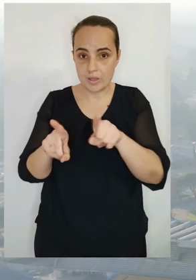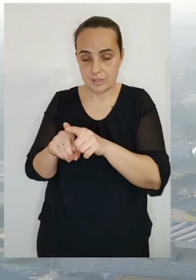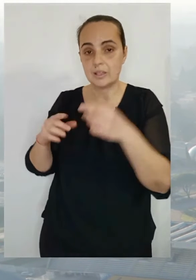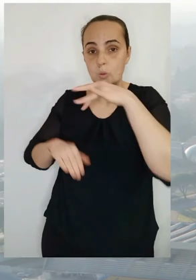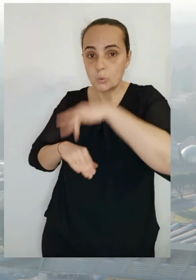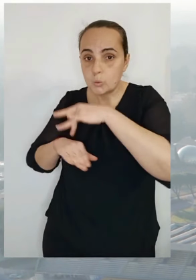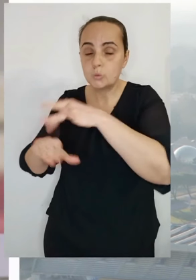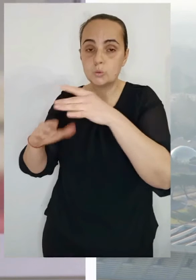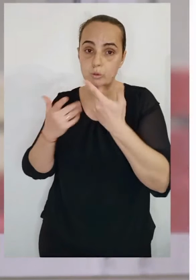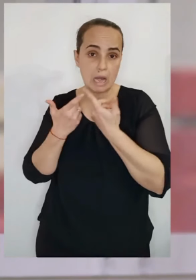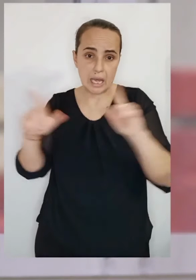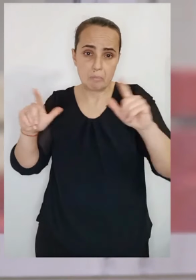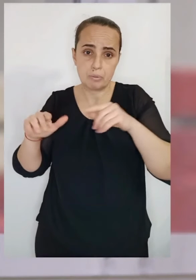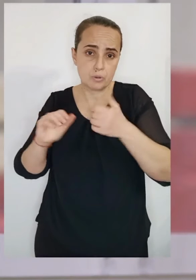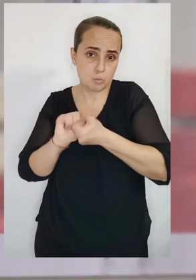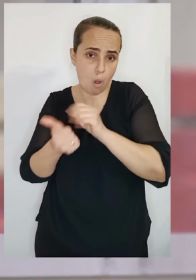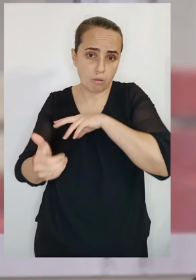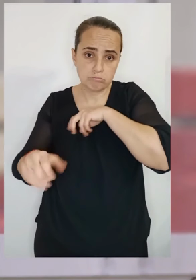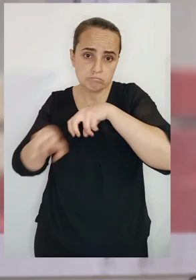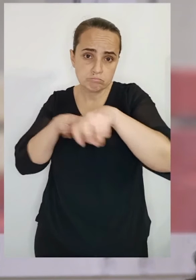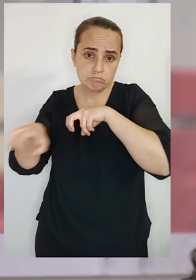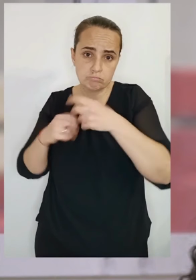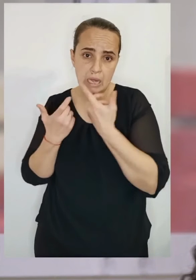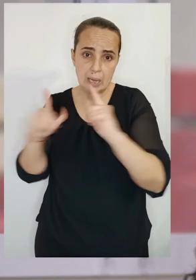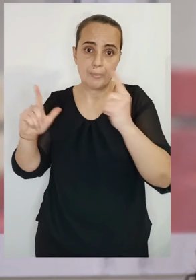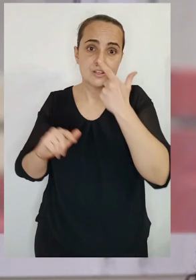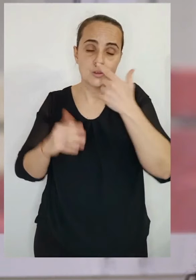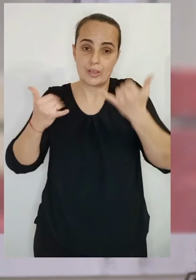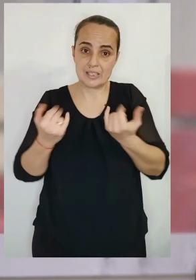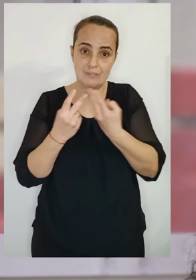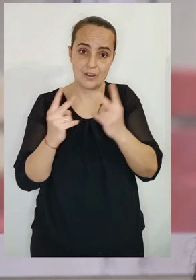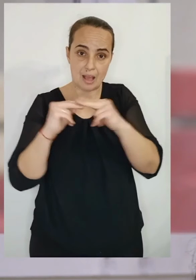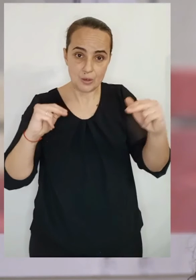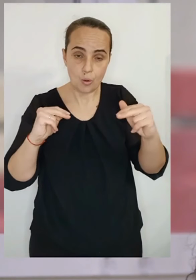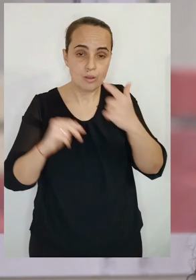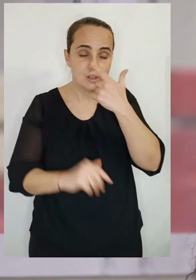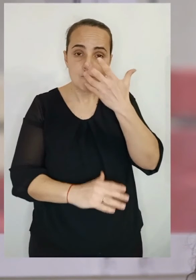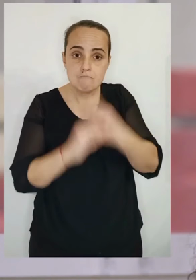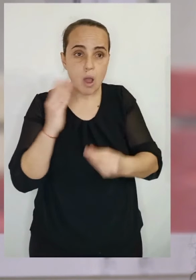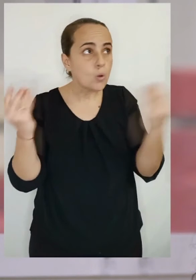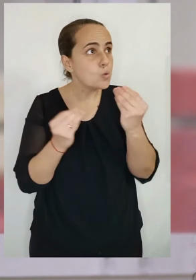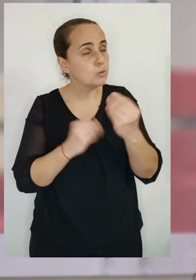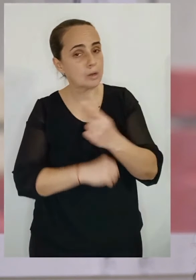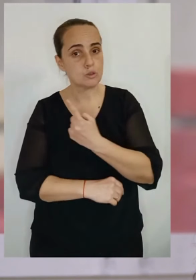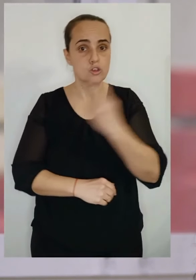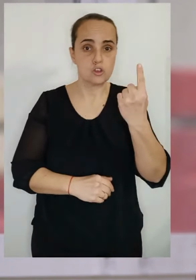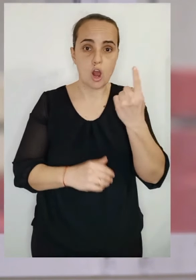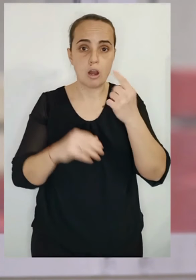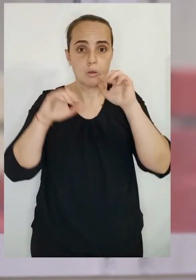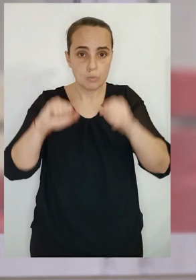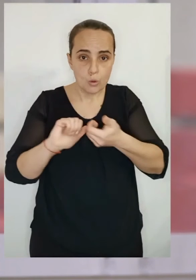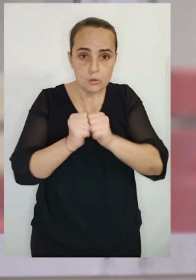été sportive dans une pratique libre. Et c'est vrai qu'à Avignon, je trouvais que du coup, on n'avait pas trop d'espace pour